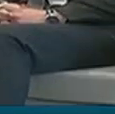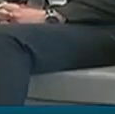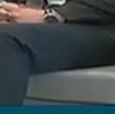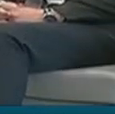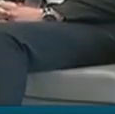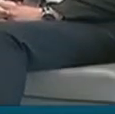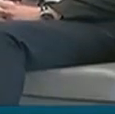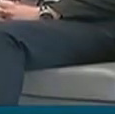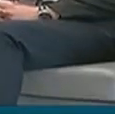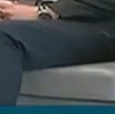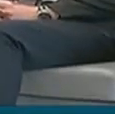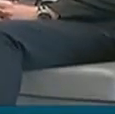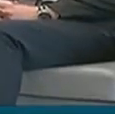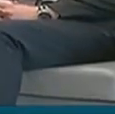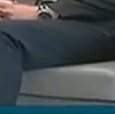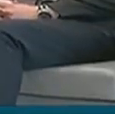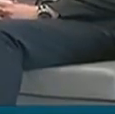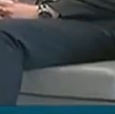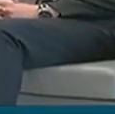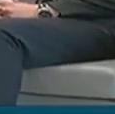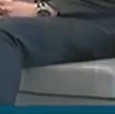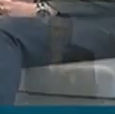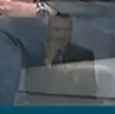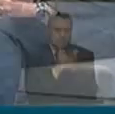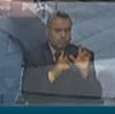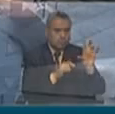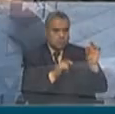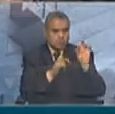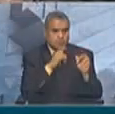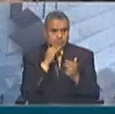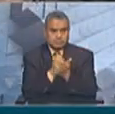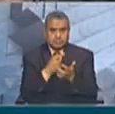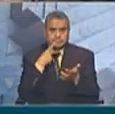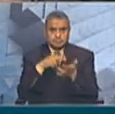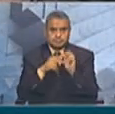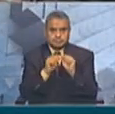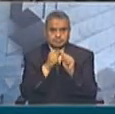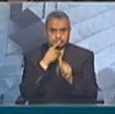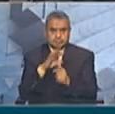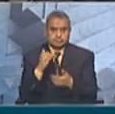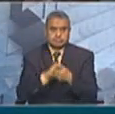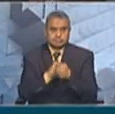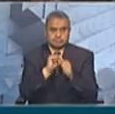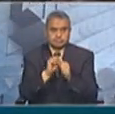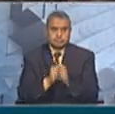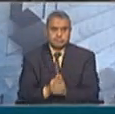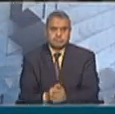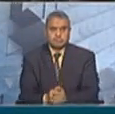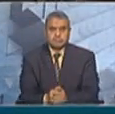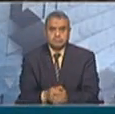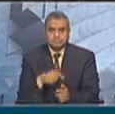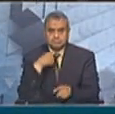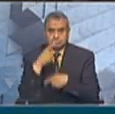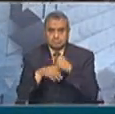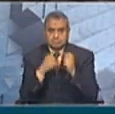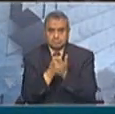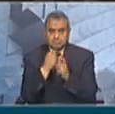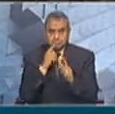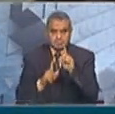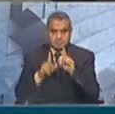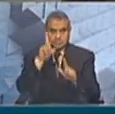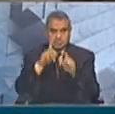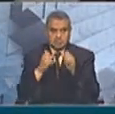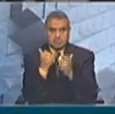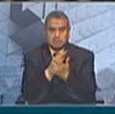تشكيل حكومة مصغرة من الاختصاصيين المستقلين عن القوى والتيارات والأحزاب السياسية. وكان القادة